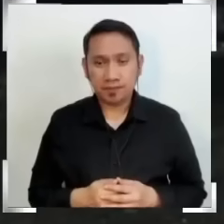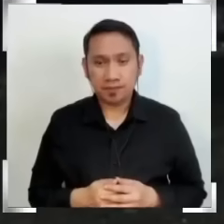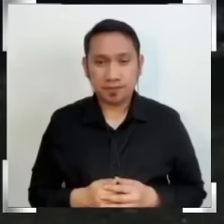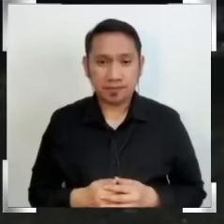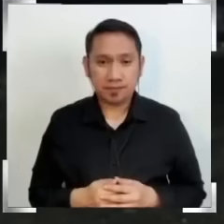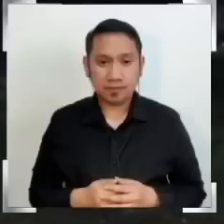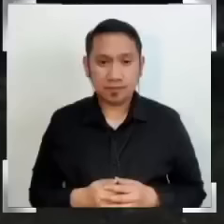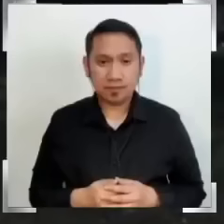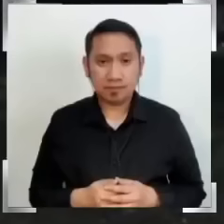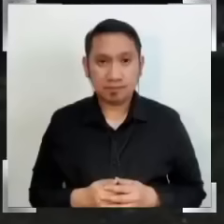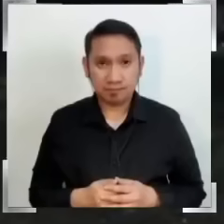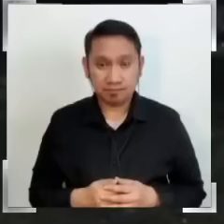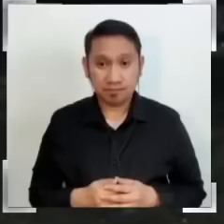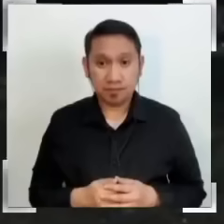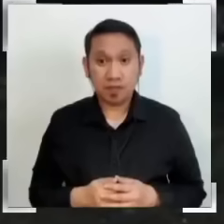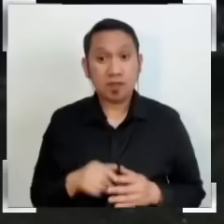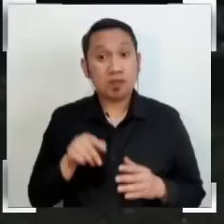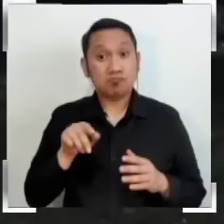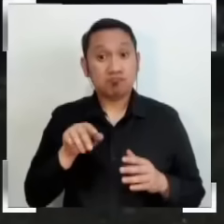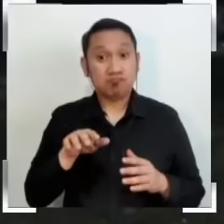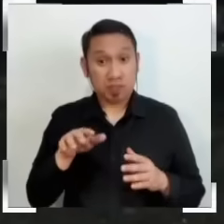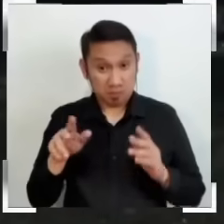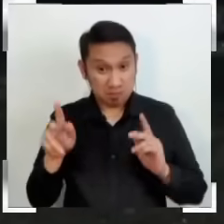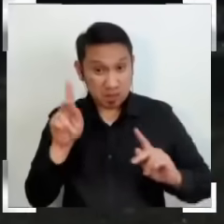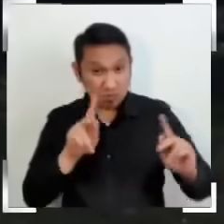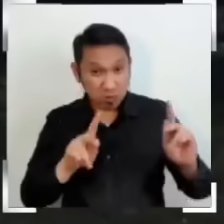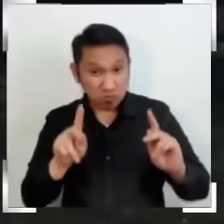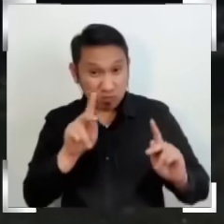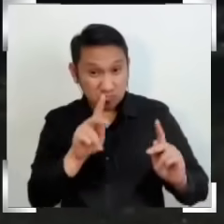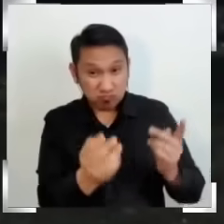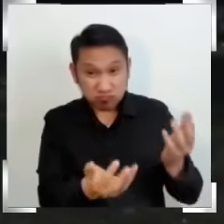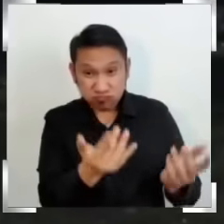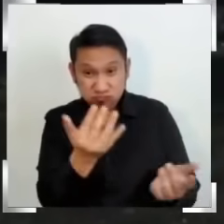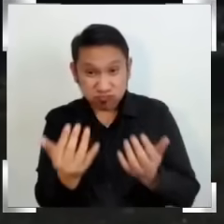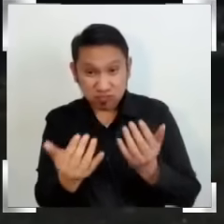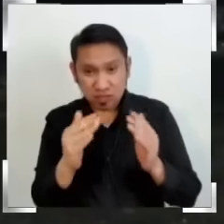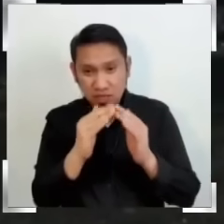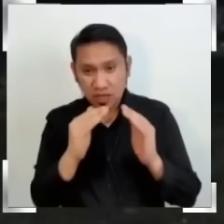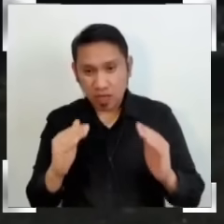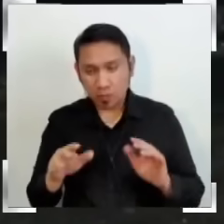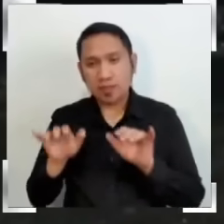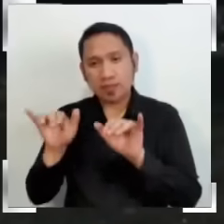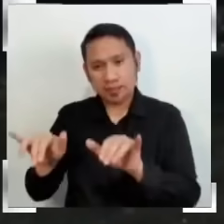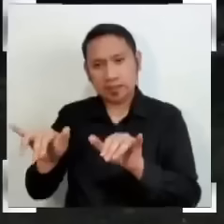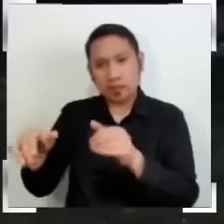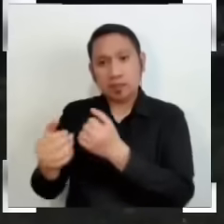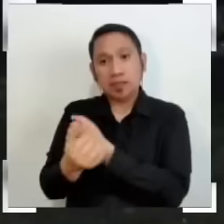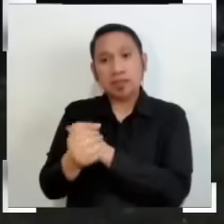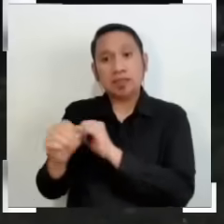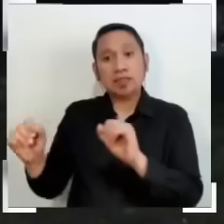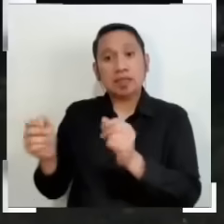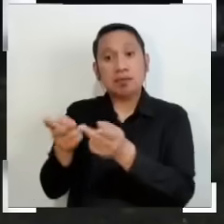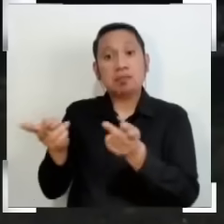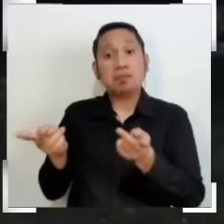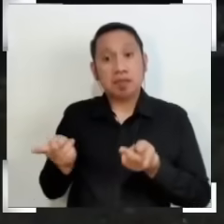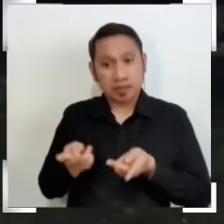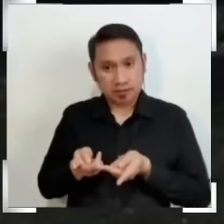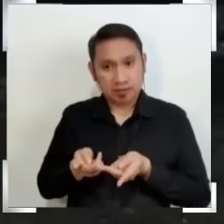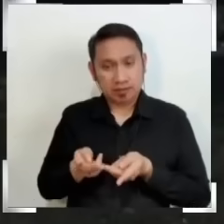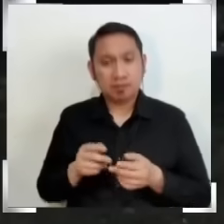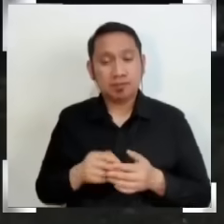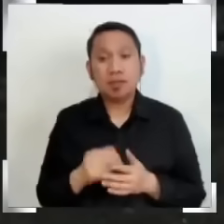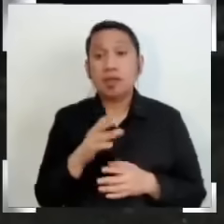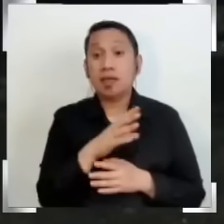Igan, Pia, yung ilan sa mga nasunugang pamilya ay mananatili muna sa evacuation center na itinalaga ng barangay at pati na rin sa kalapit